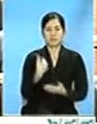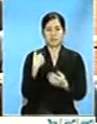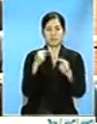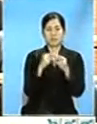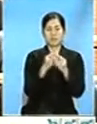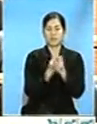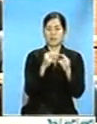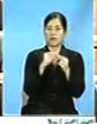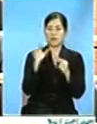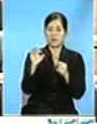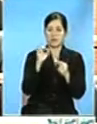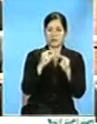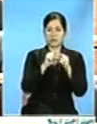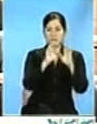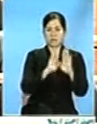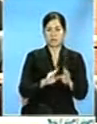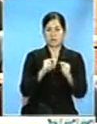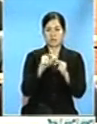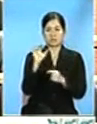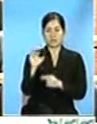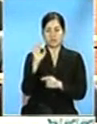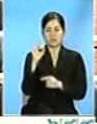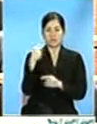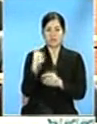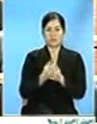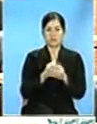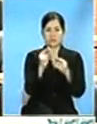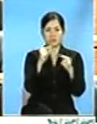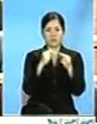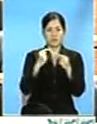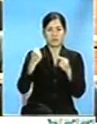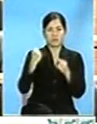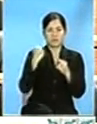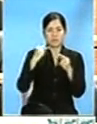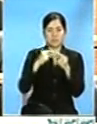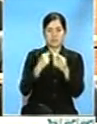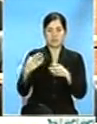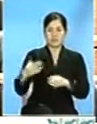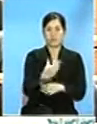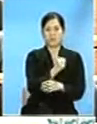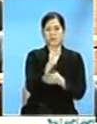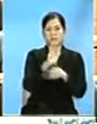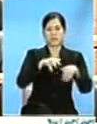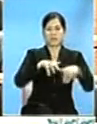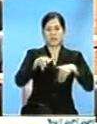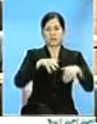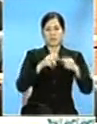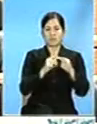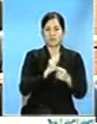ลือกแบบสรรหามานะครับขโมยอำนาจของประชาชนไปเนี่ยจะมีความเป็นกล